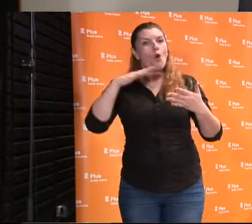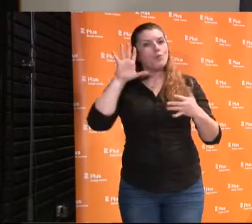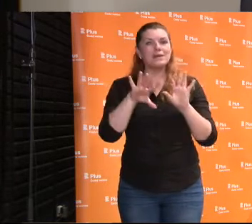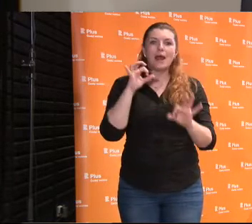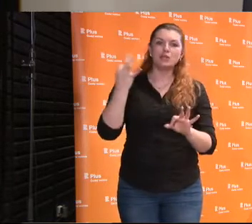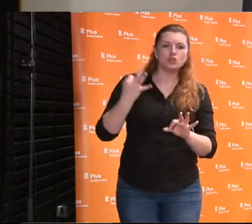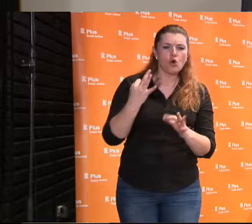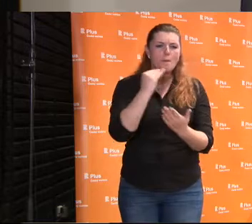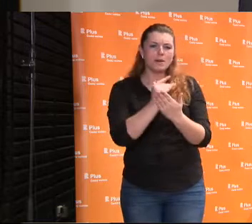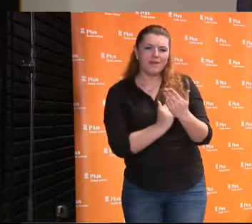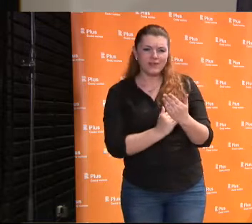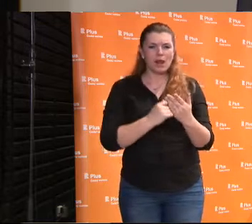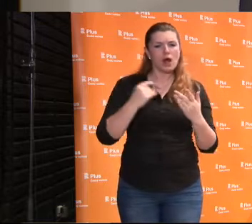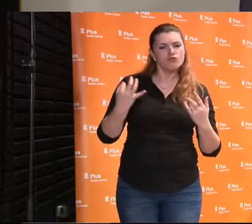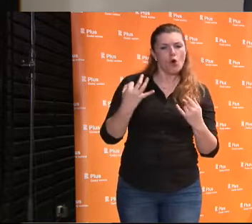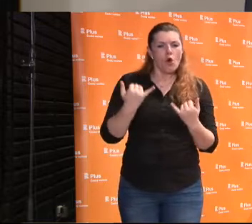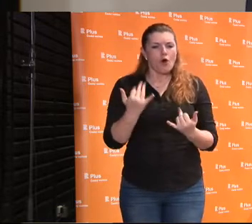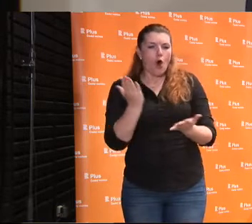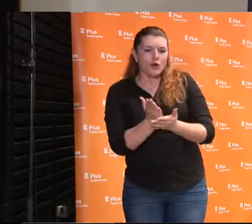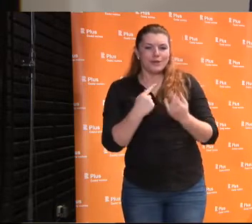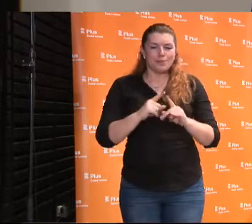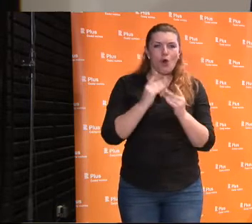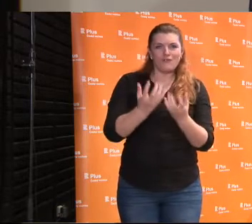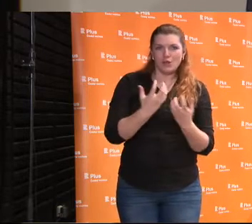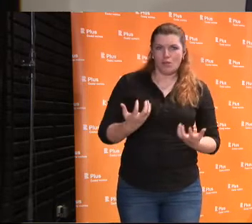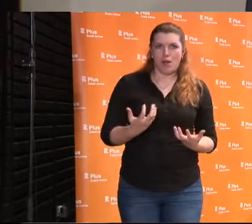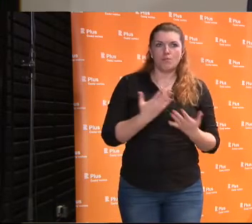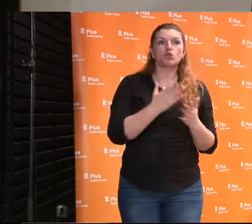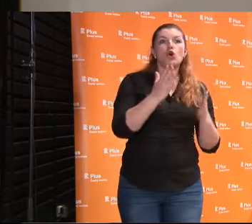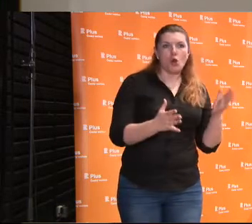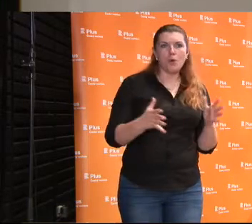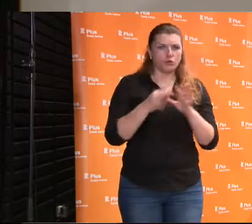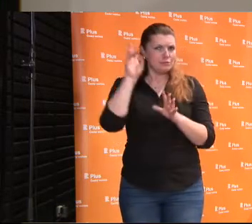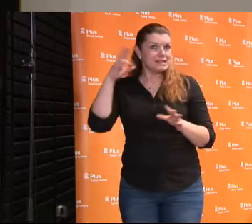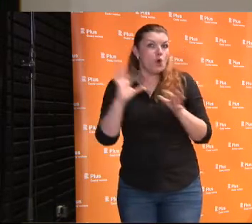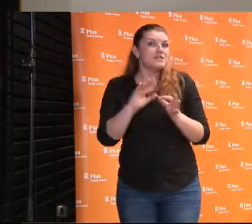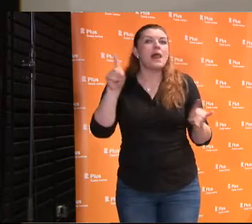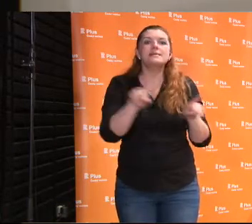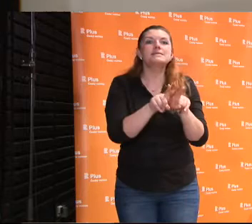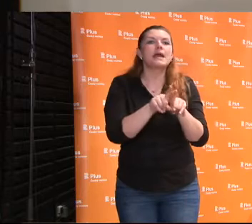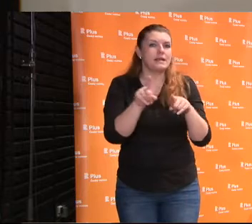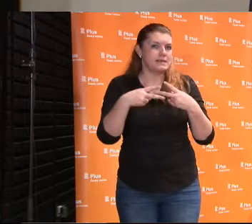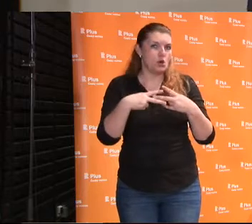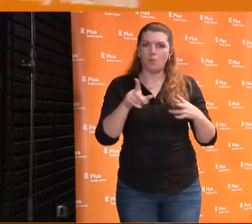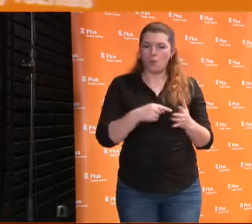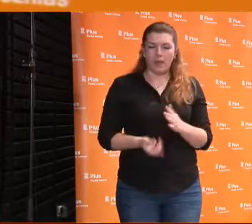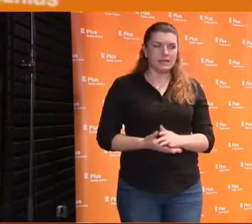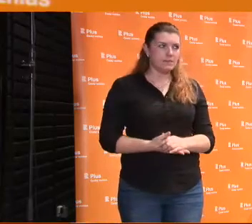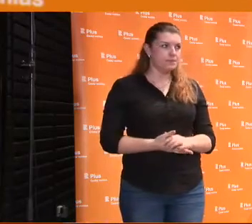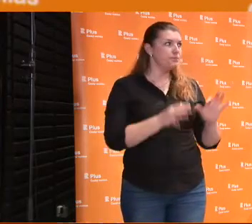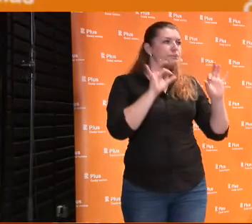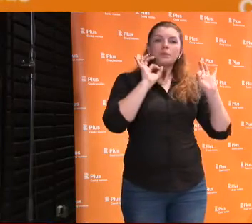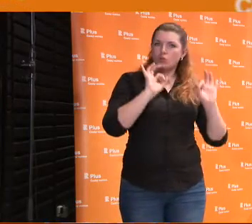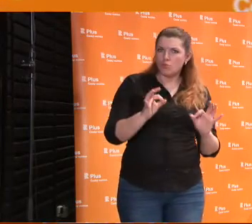takže roboti a umělá inteligence k sobě patří, ale není to totéž. A s dovolením, když vám vstoupím do řeči a navážu na to, tak máme